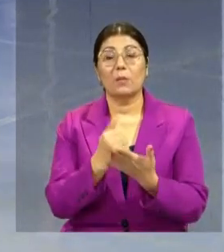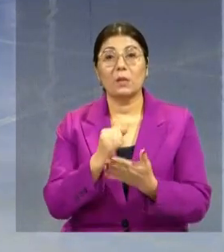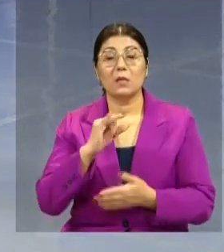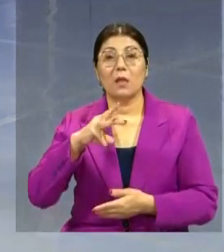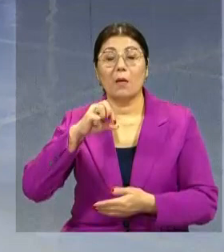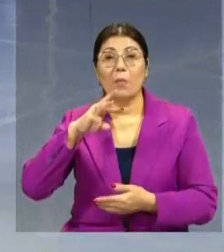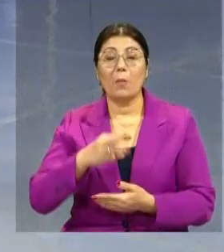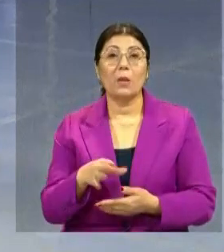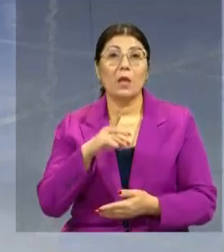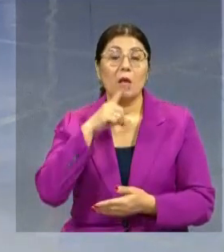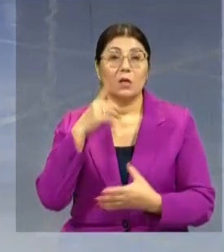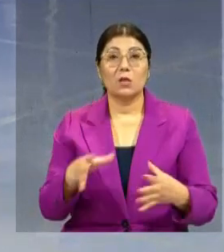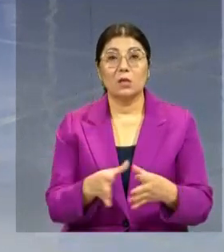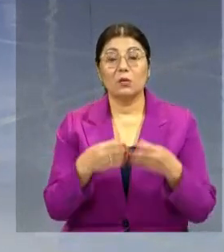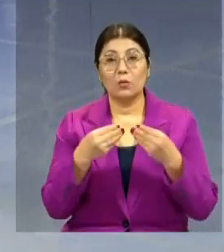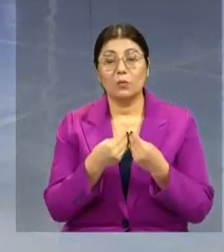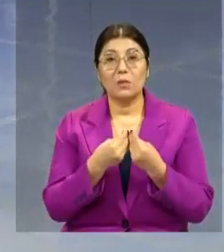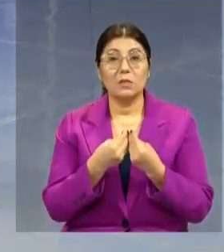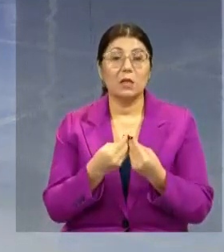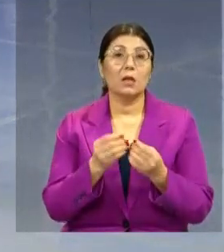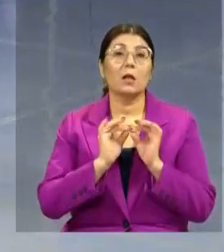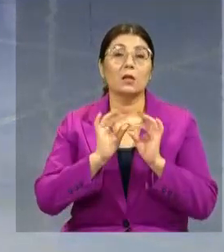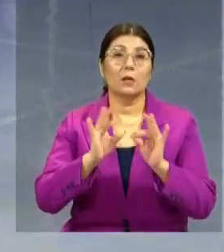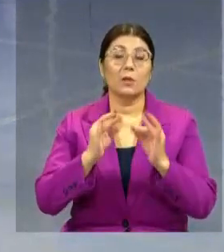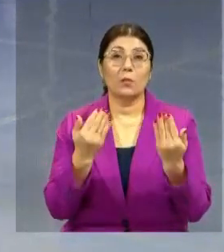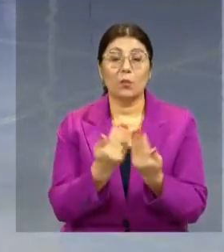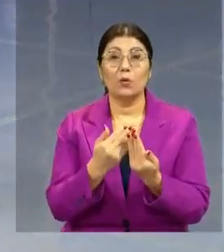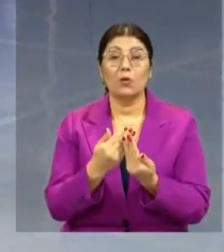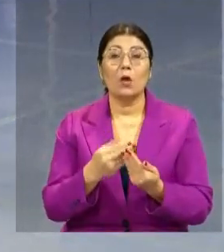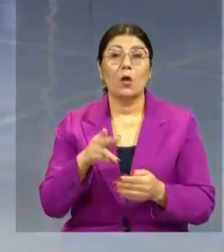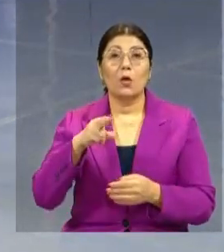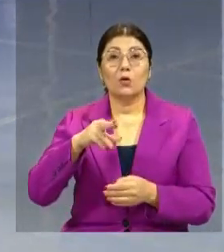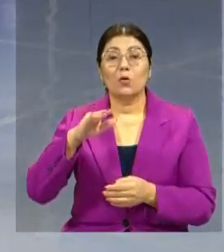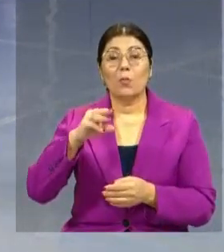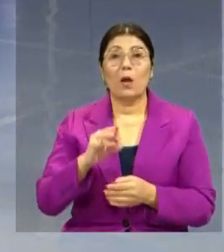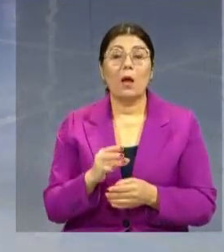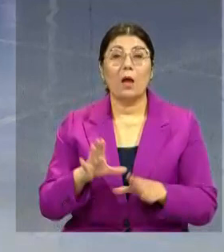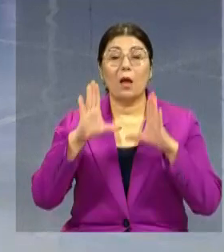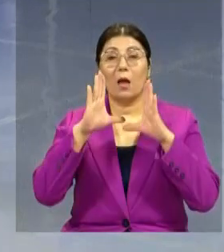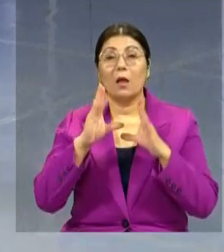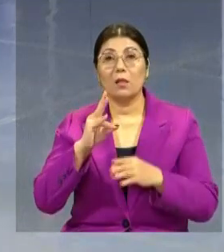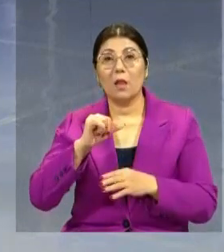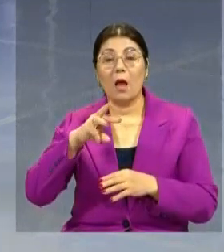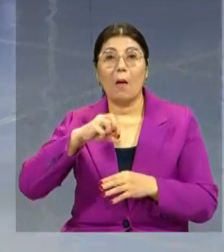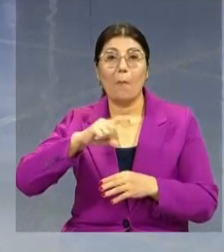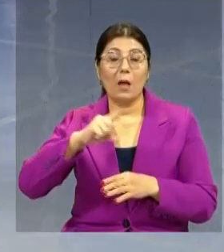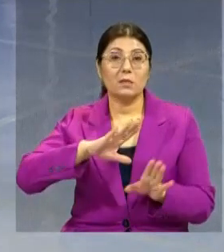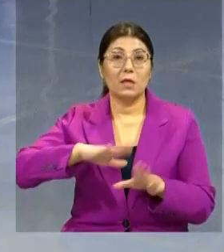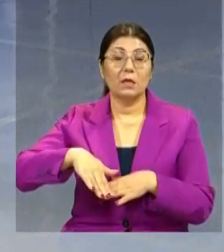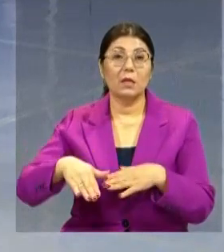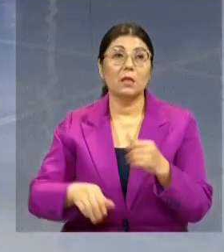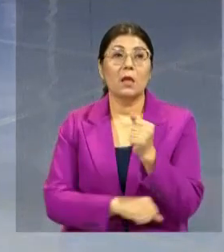жас отбасыларға шара өткізіп өткен аптана. Және бүгінде де жаңа жұма намаздан кейінгі жиналған жастарға біз арнайы мамандарды